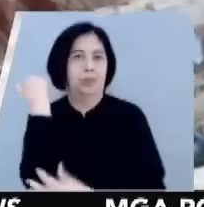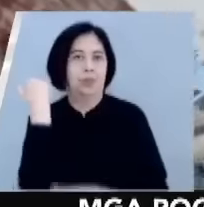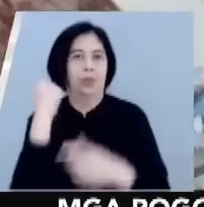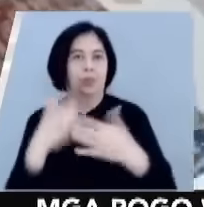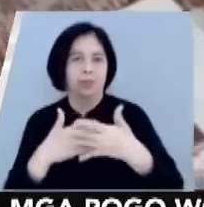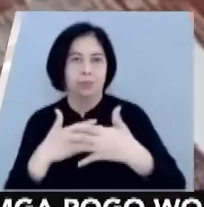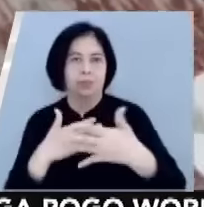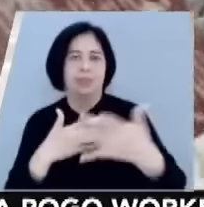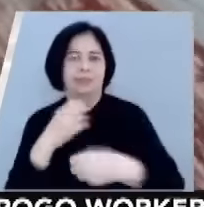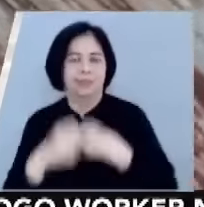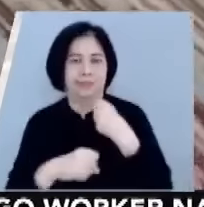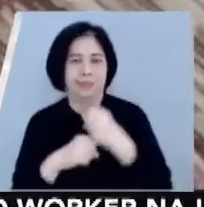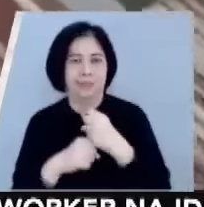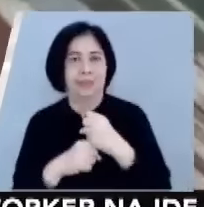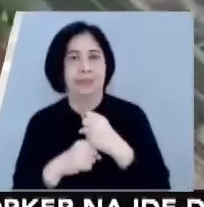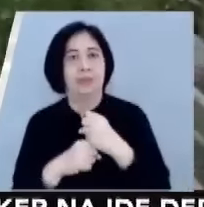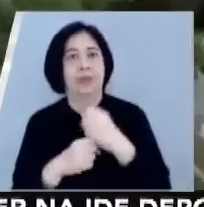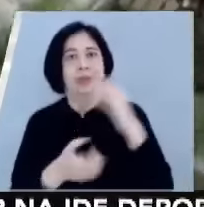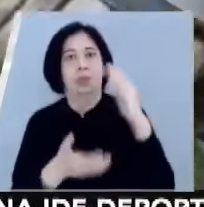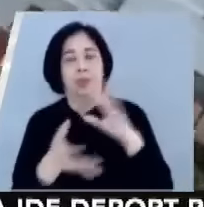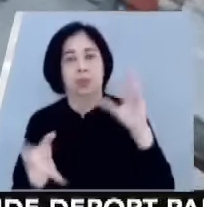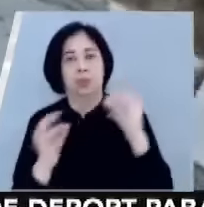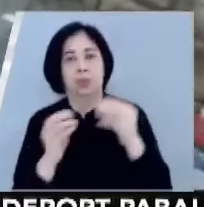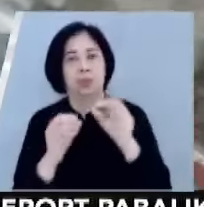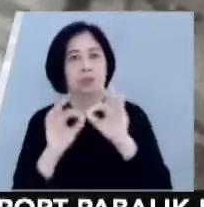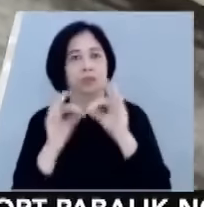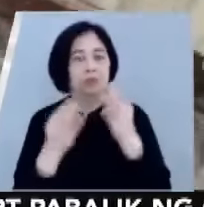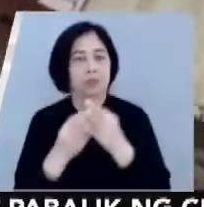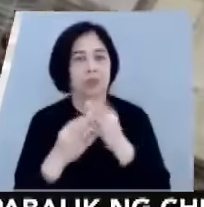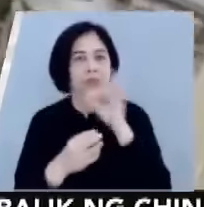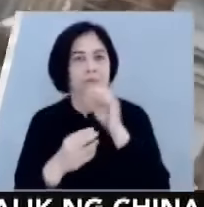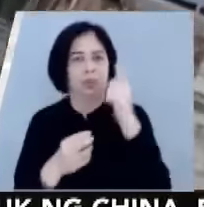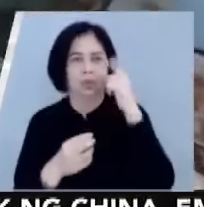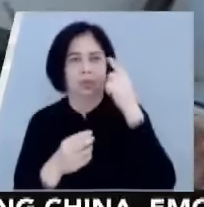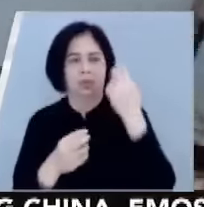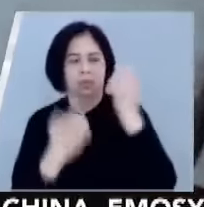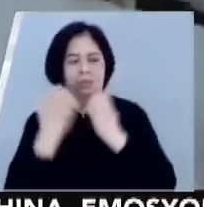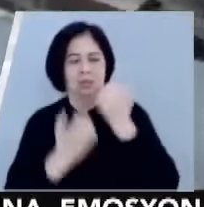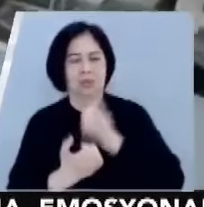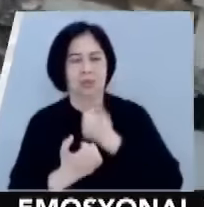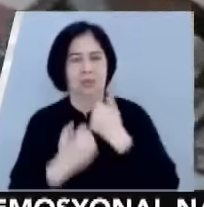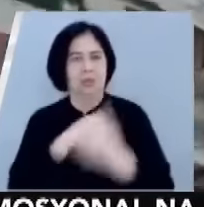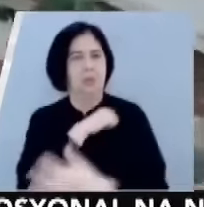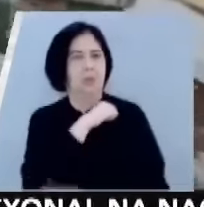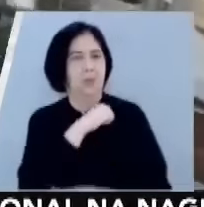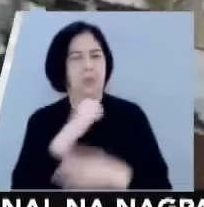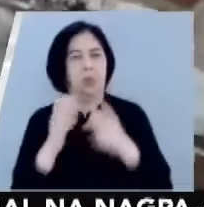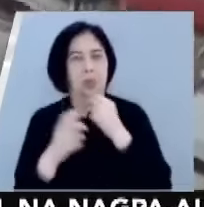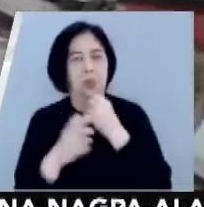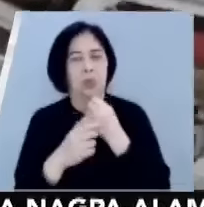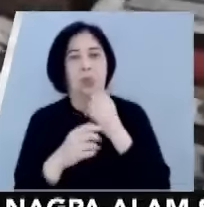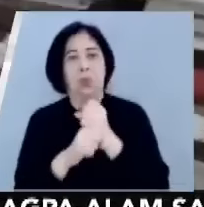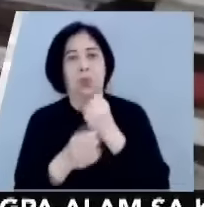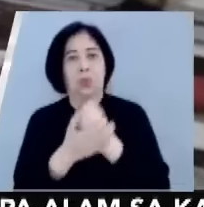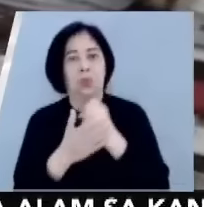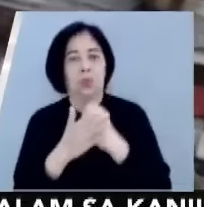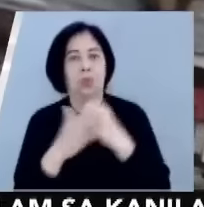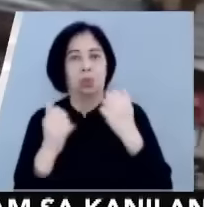taon. Bumaba ang kabuang bilang ng mga pamilyang Pilipino na itinuturing na mahirap o yung kumikita ng mas mababa sa poverty threshold